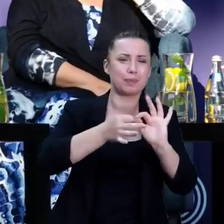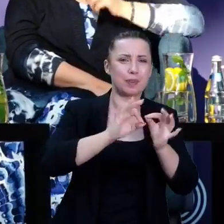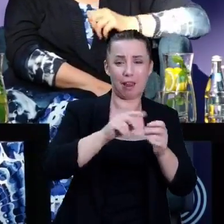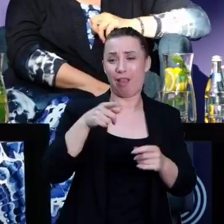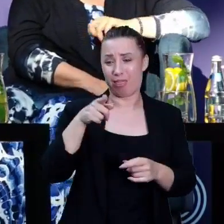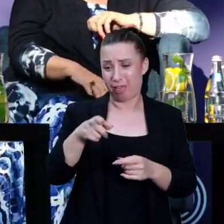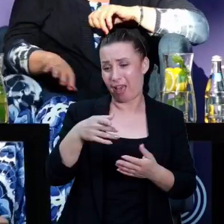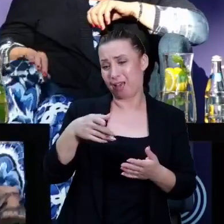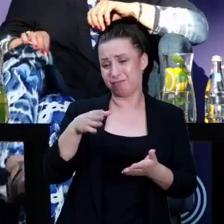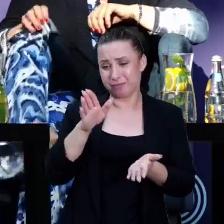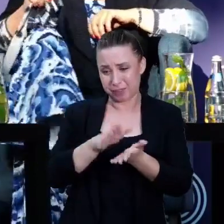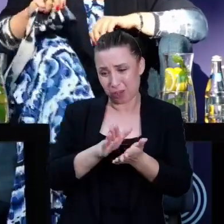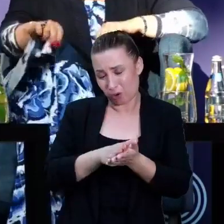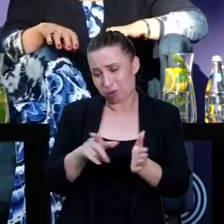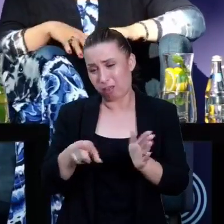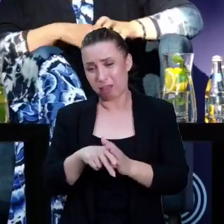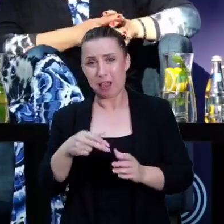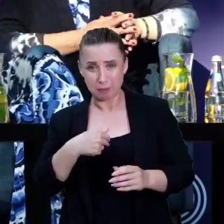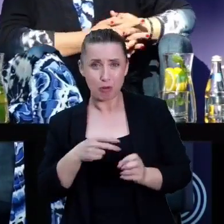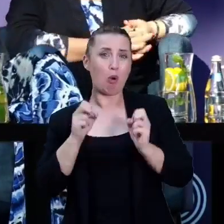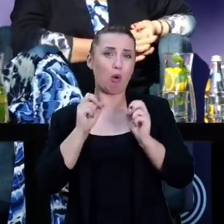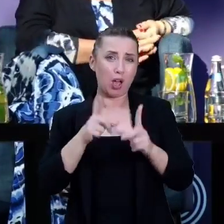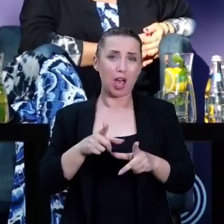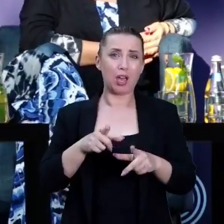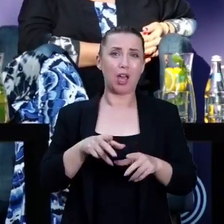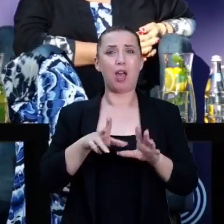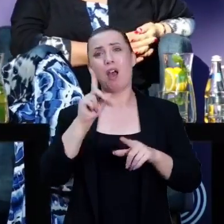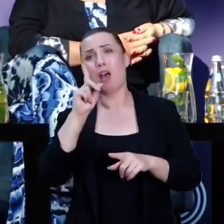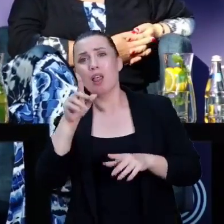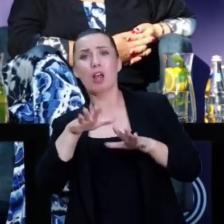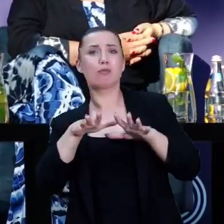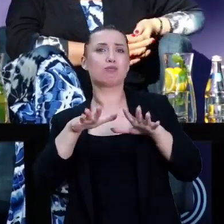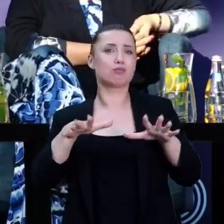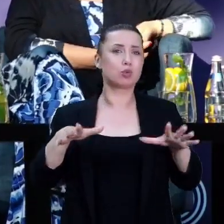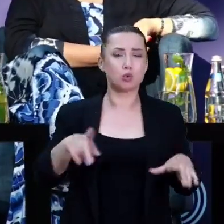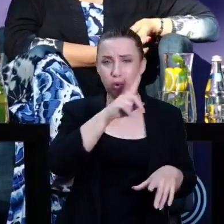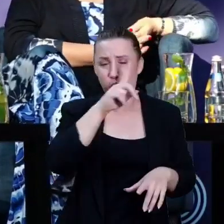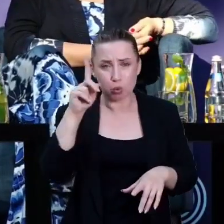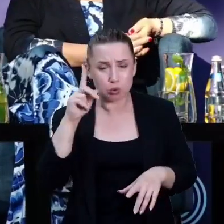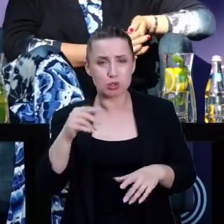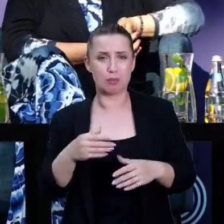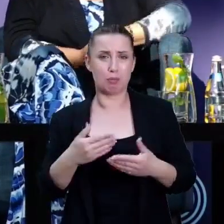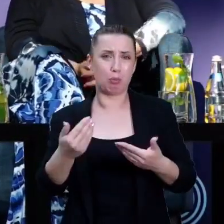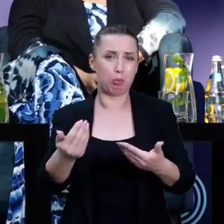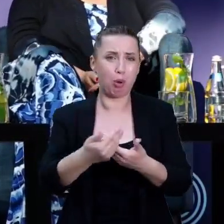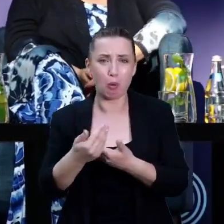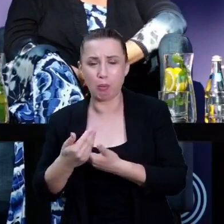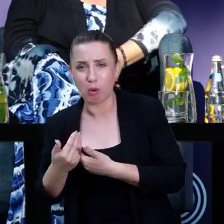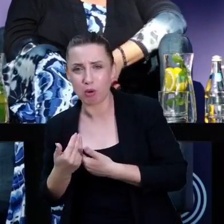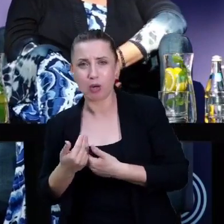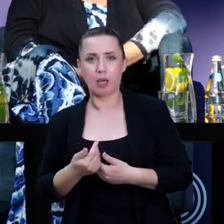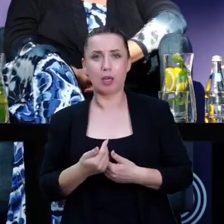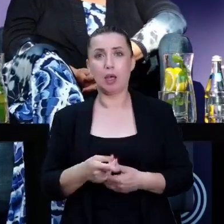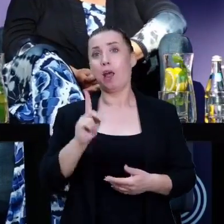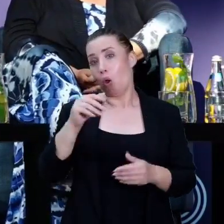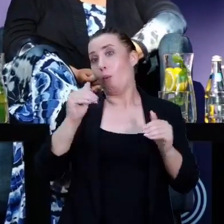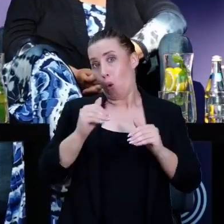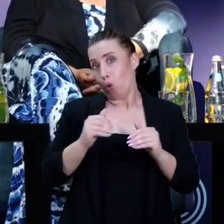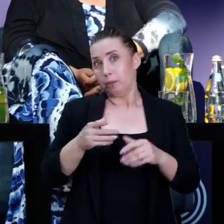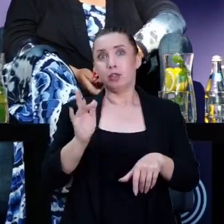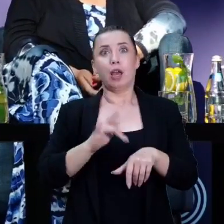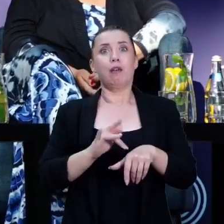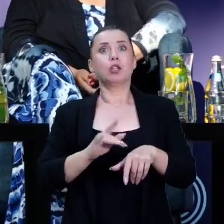że ta nagroda została im przyznana, prawda. Jest coś takiego, no ja myślę, że to się bierze z naszego wychowania, z tego, jak jesteśmy